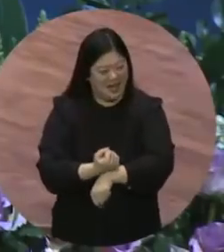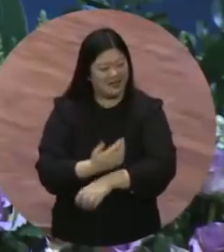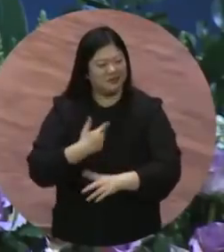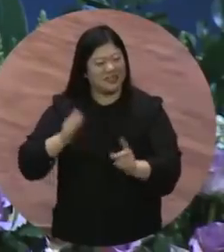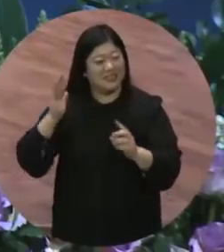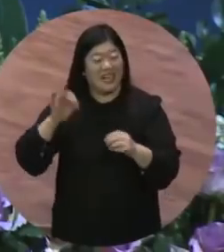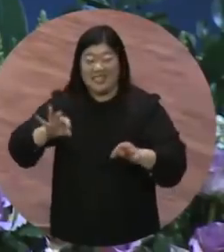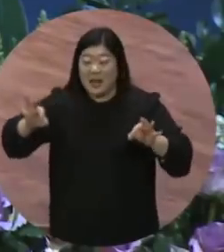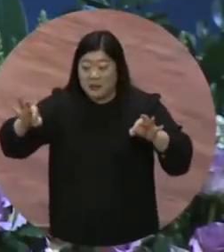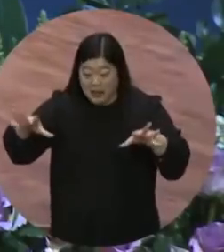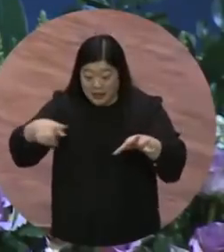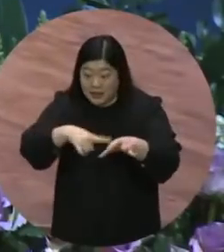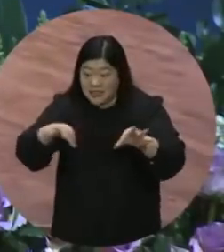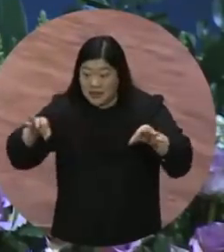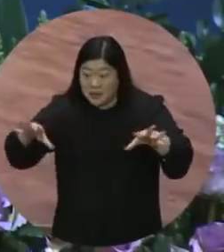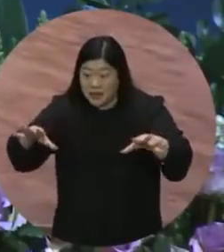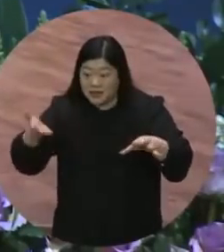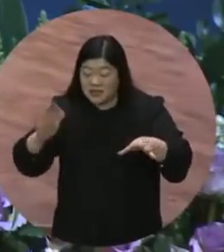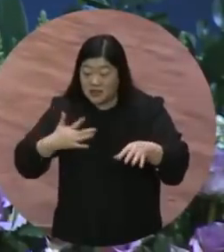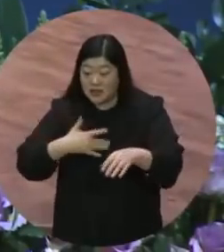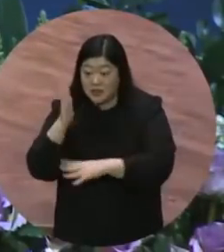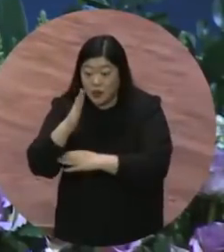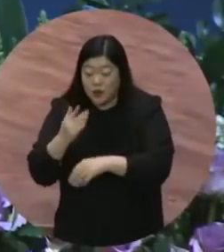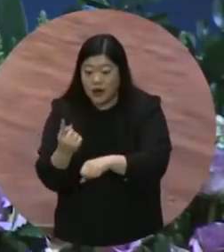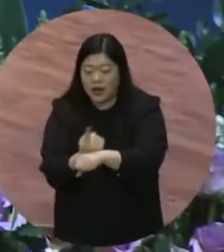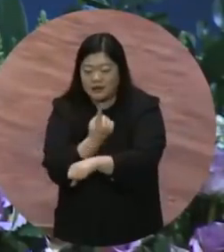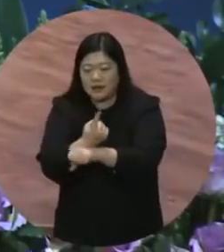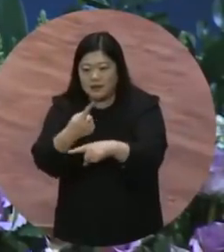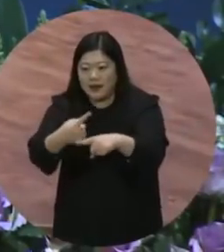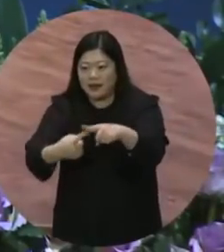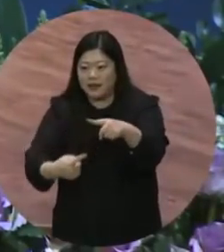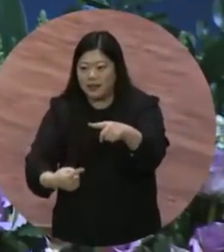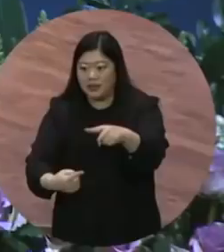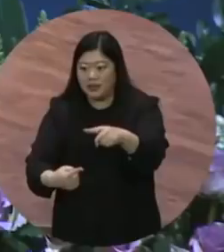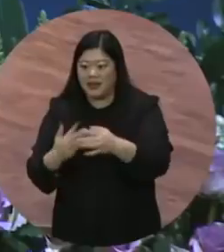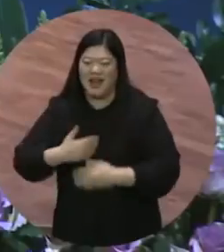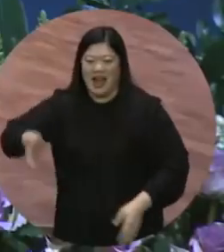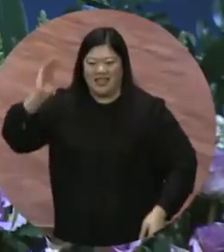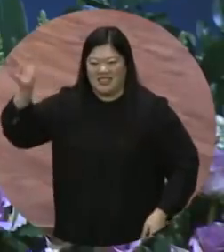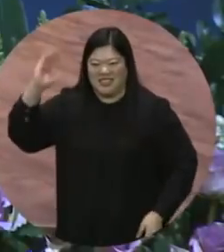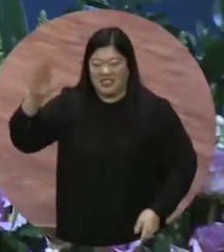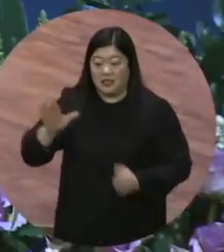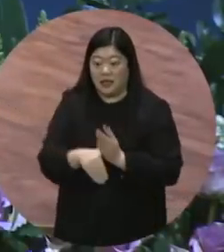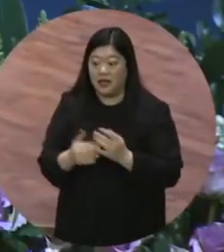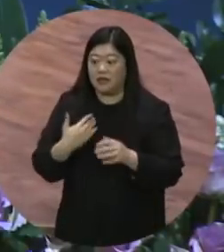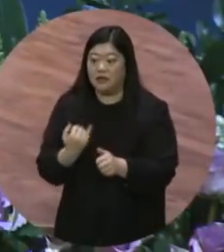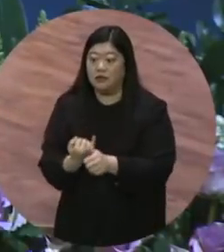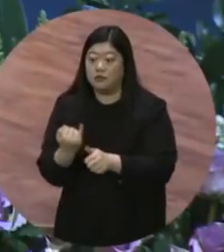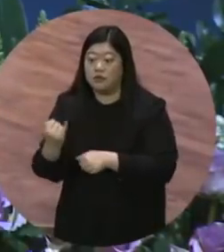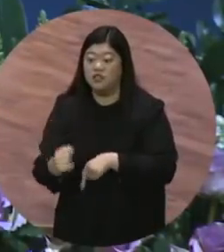가입해. 끝내라 그러더라고. 그 집에 와서 계속 잔소리 하는 거야.